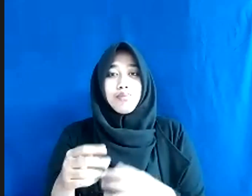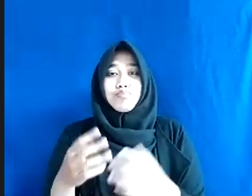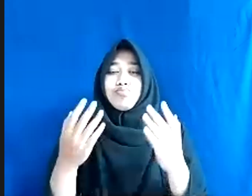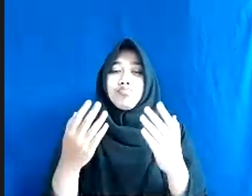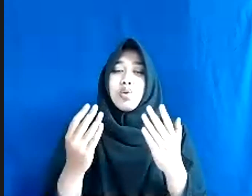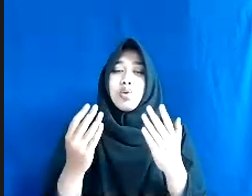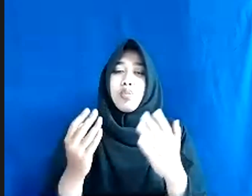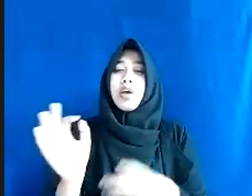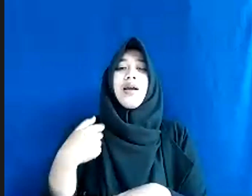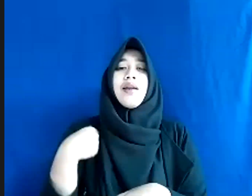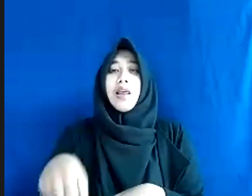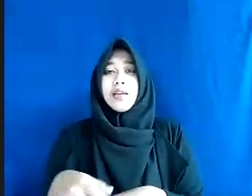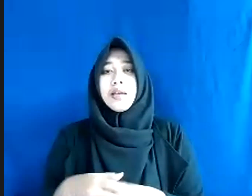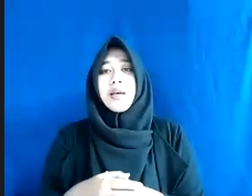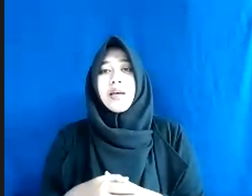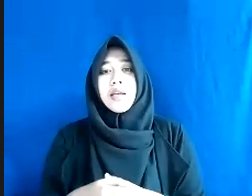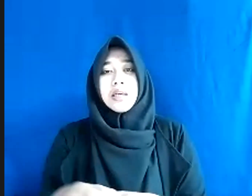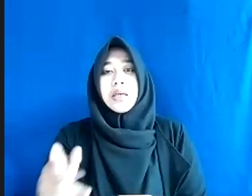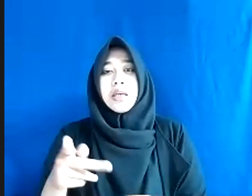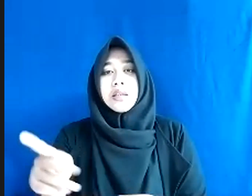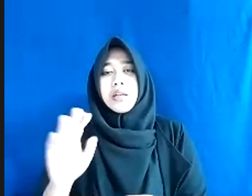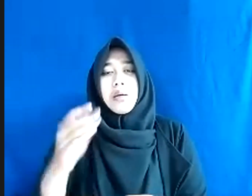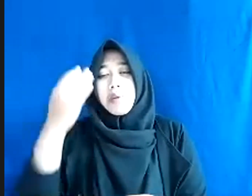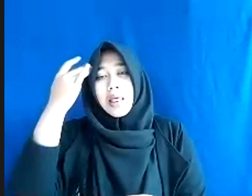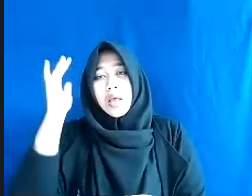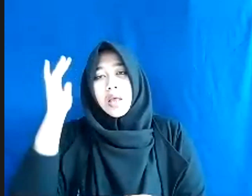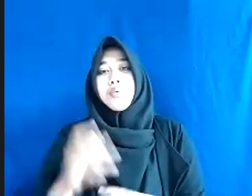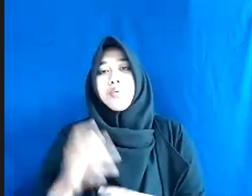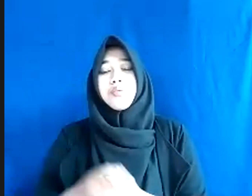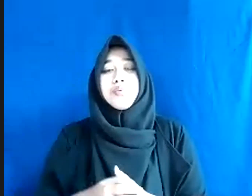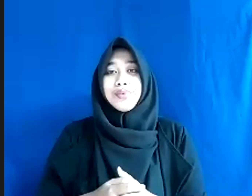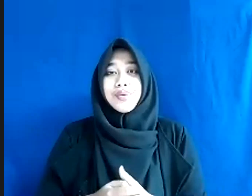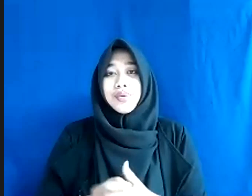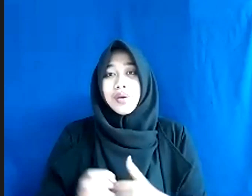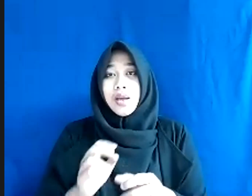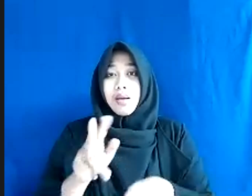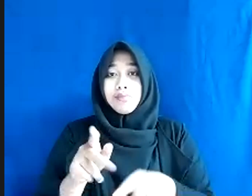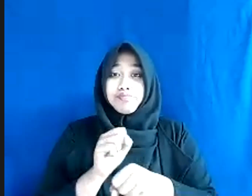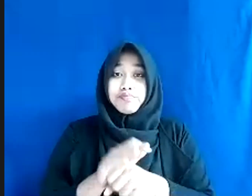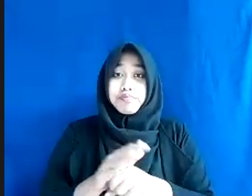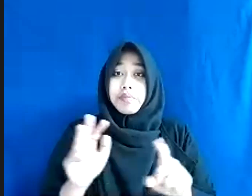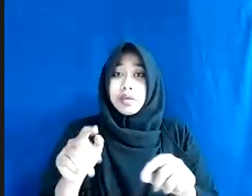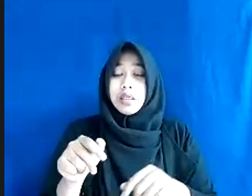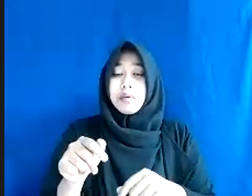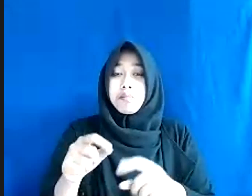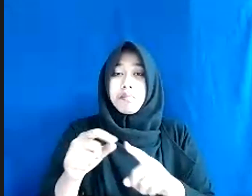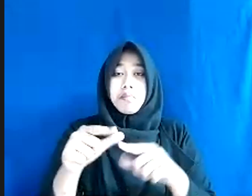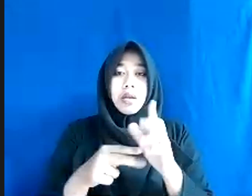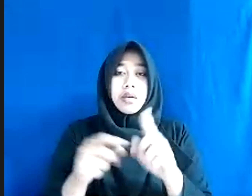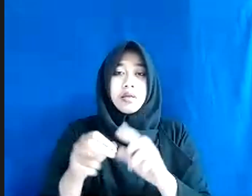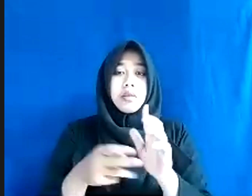pernah tahu ya bahwa pandemi itu ternyata juga datang pergi, dan kalau sudah ada